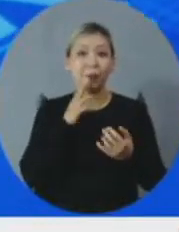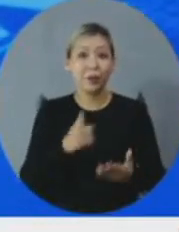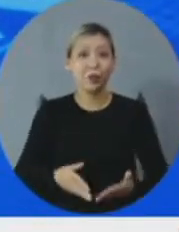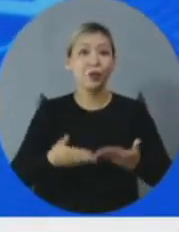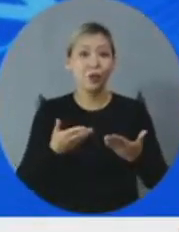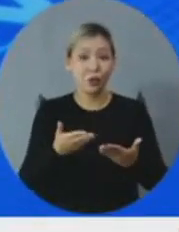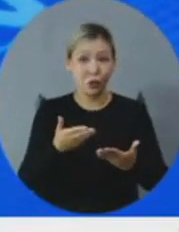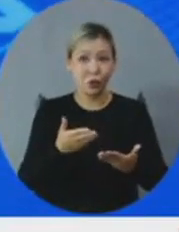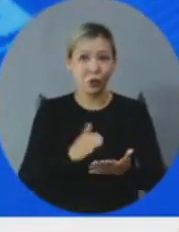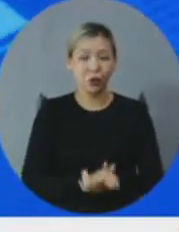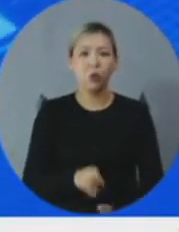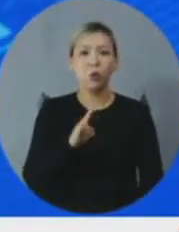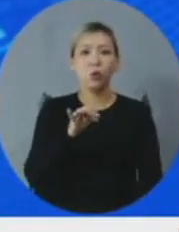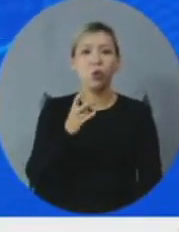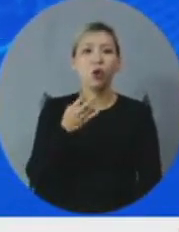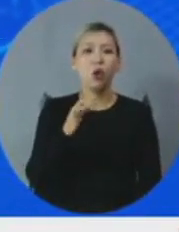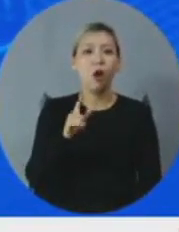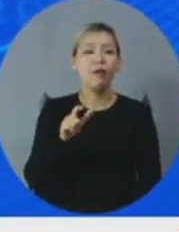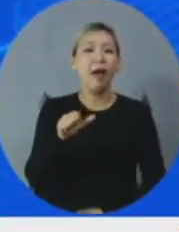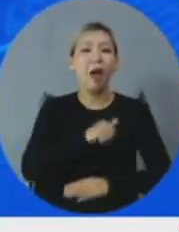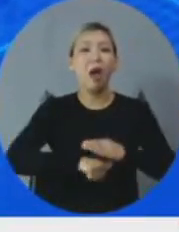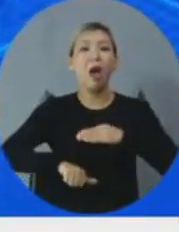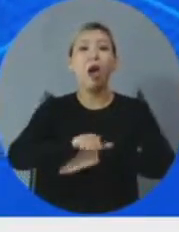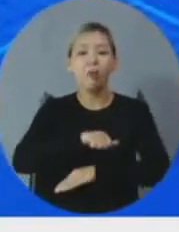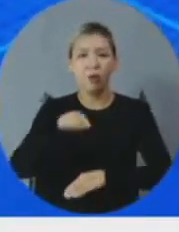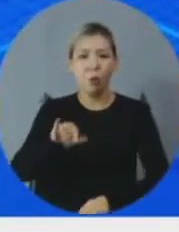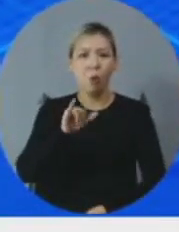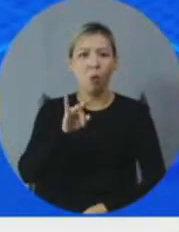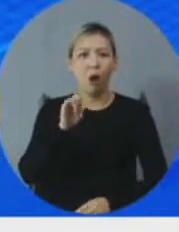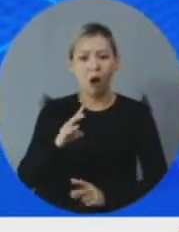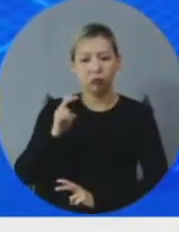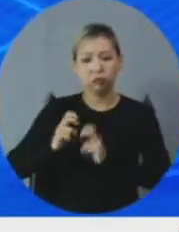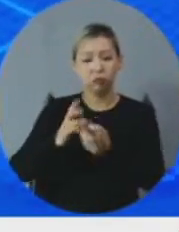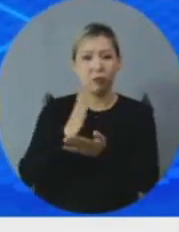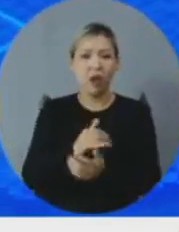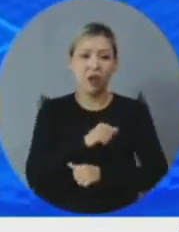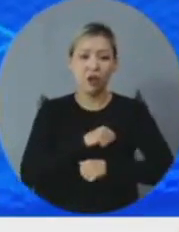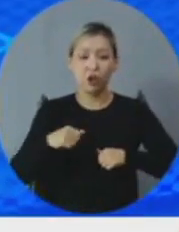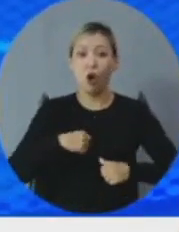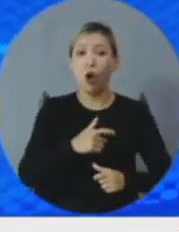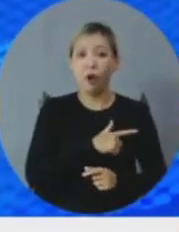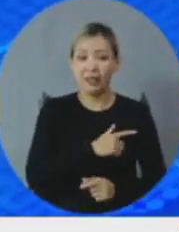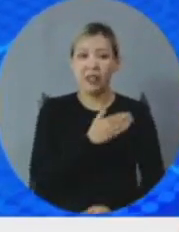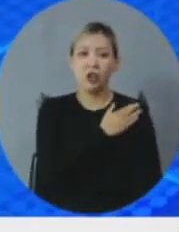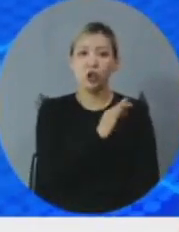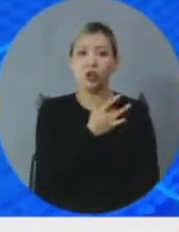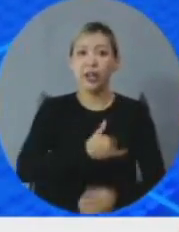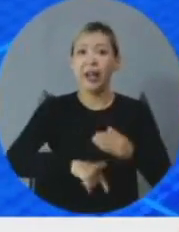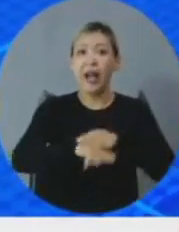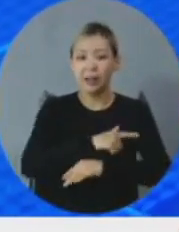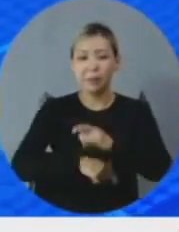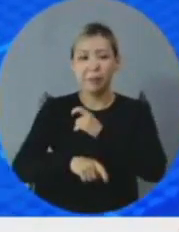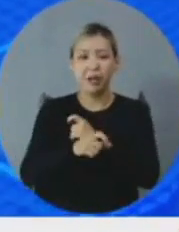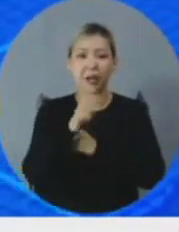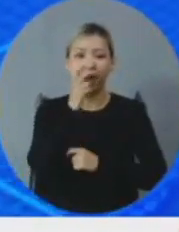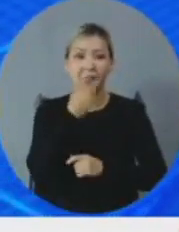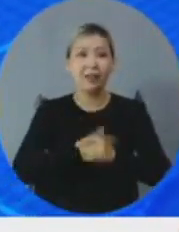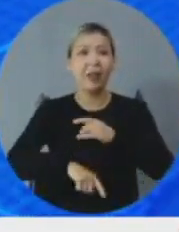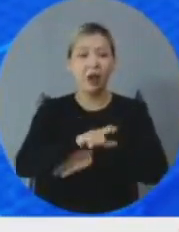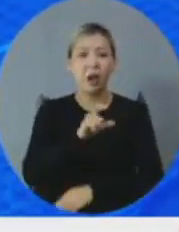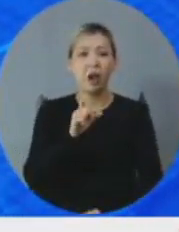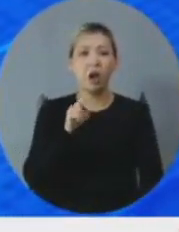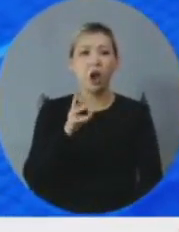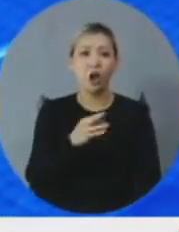дараа мэдээлэл хүргэе. Дундгуй аймгийн Үлзэс сумын нутагт уран холбогдлож байна гэхэд иргэдийн гомдлын дагуу цагдаа ерөнхий газар болон мэрэгжлийн хэлтийн байгууллага